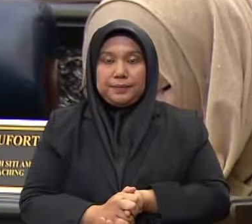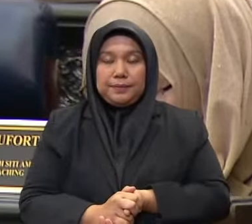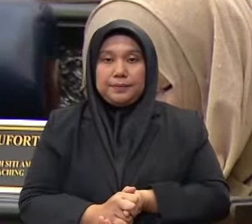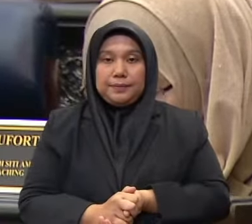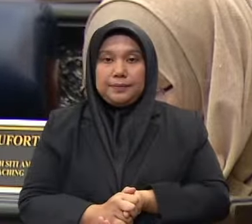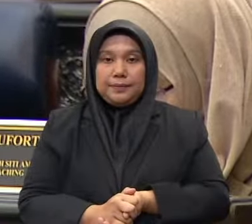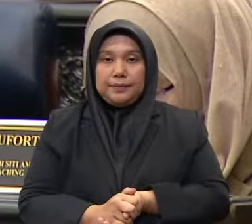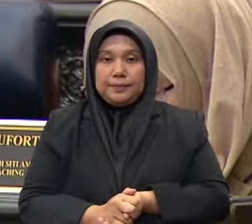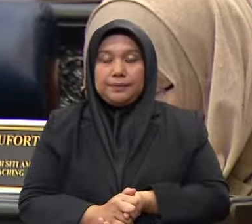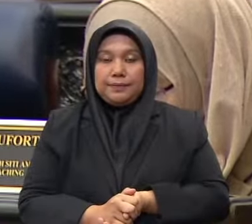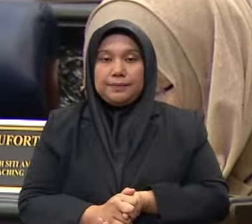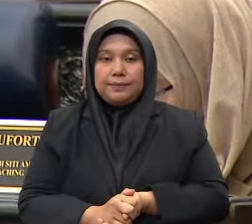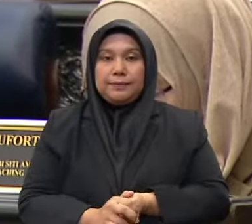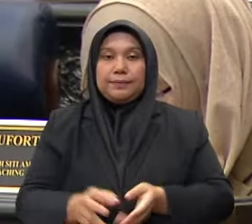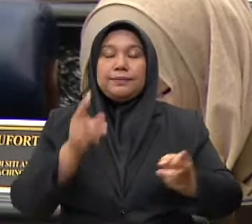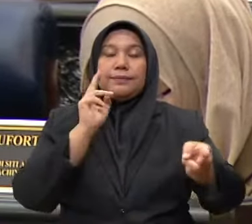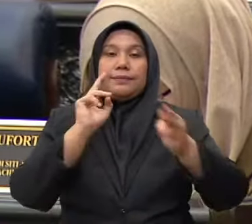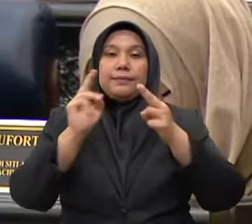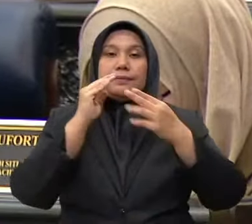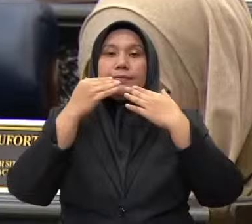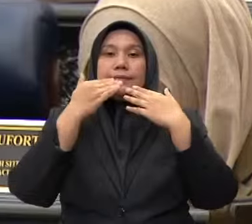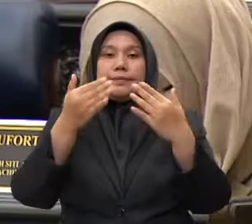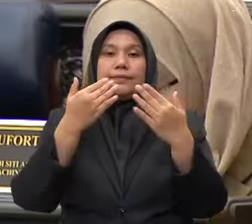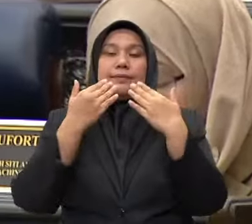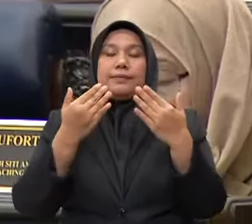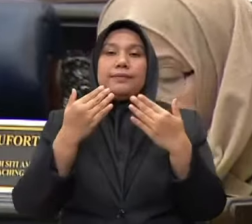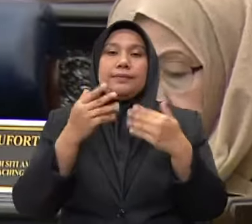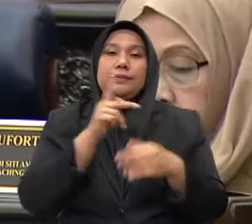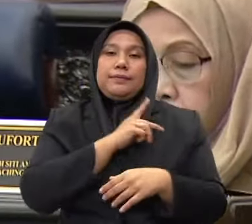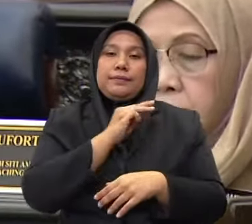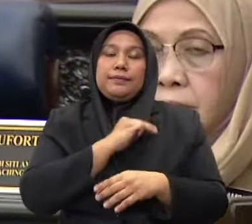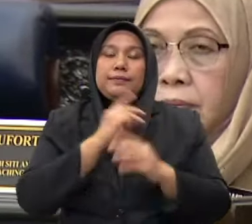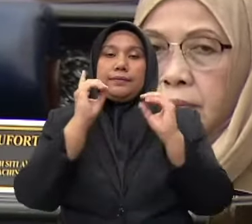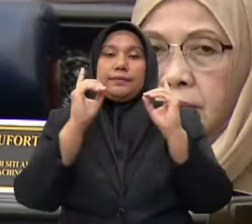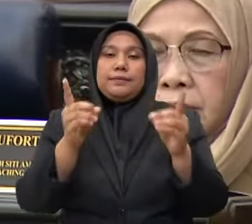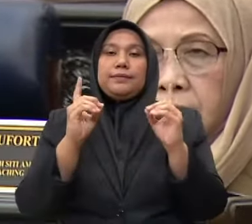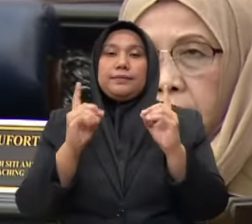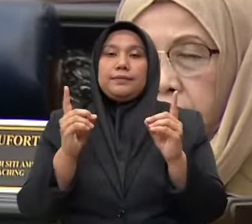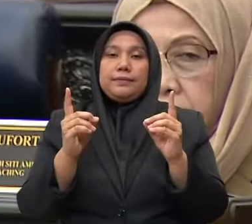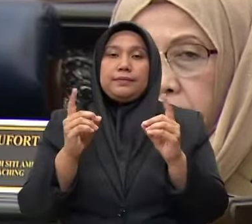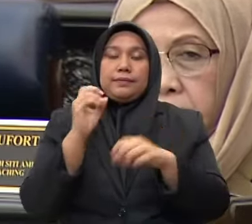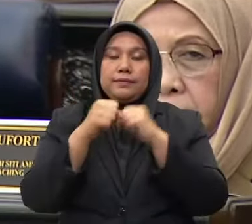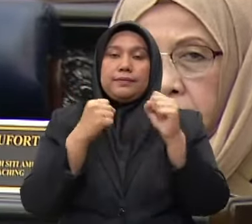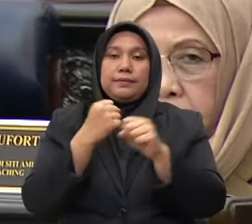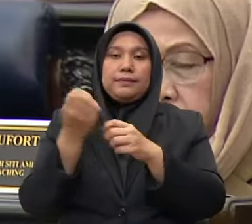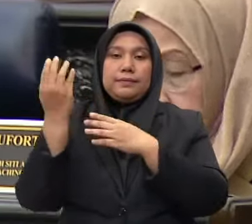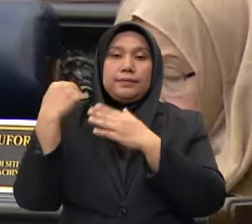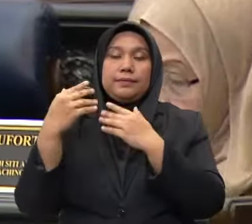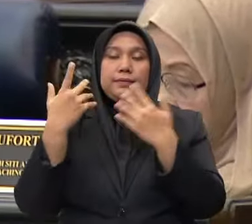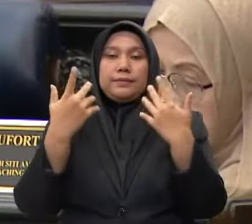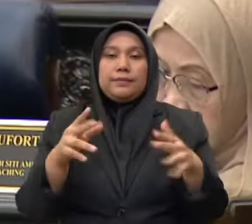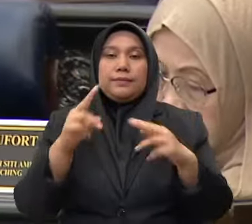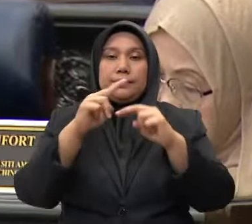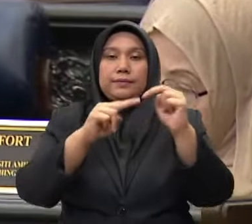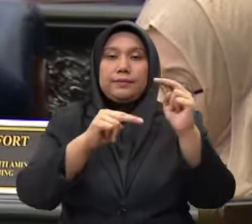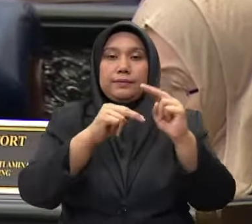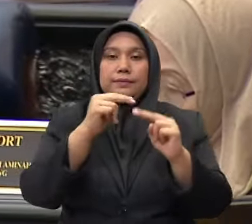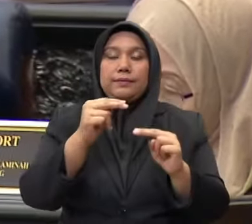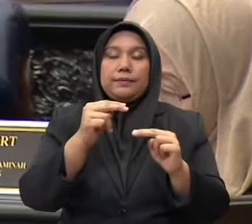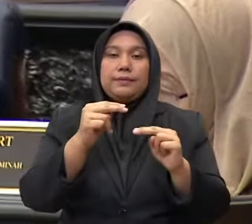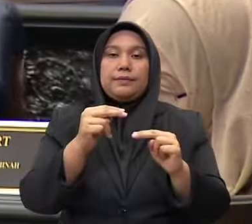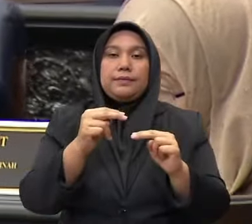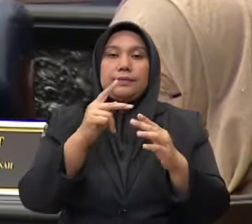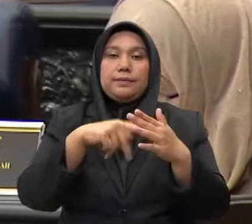menteri Saya ingin mengucapkan terima kasih kepada kementerian pendidikan kerana pada tahun lepas telah membina projek tandas